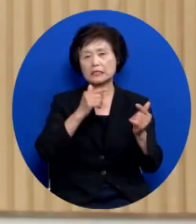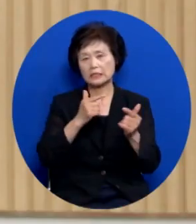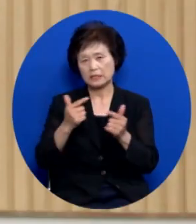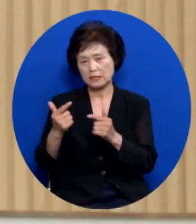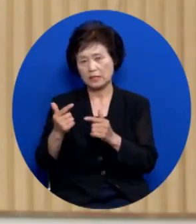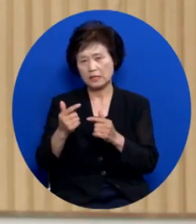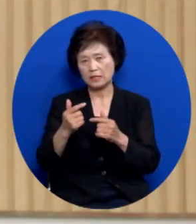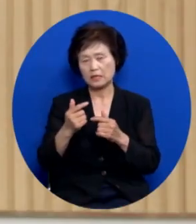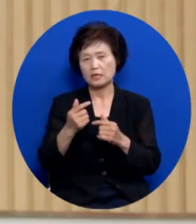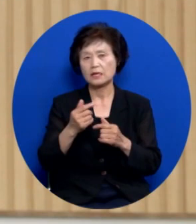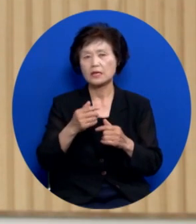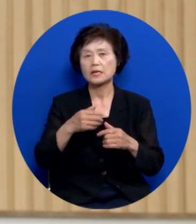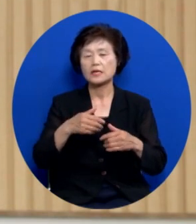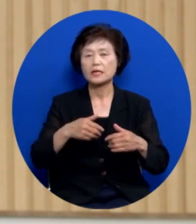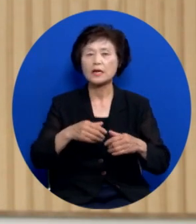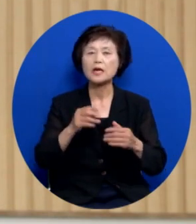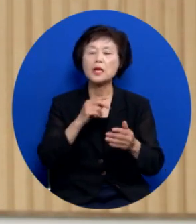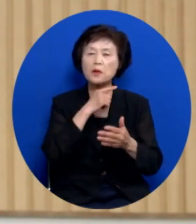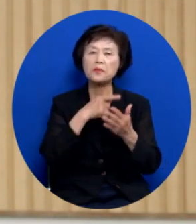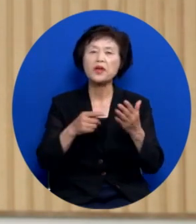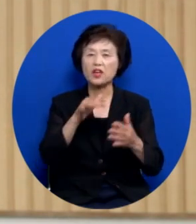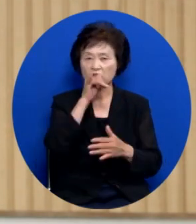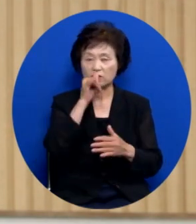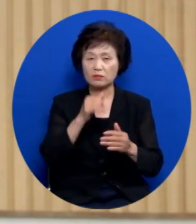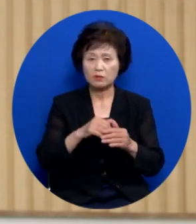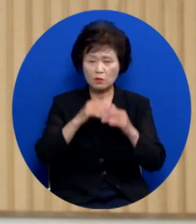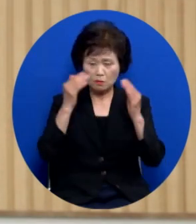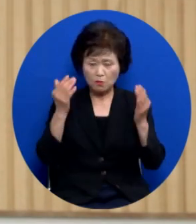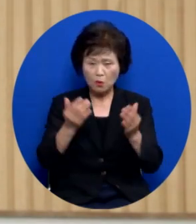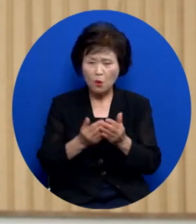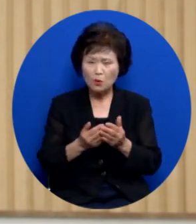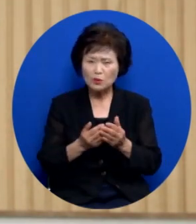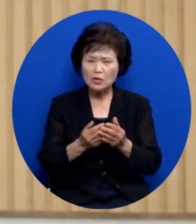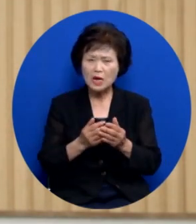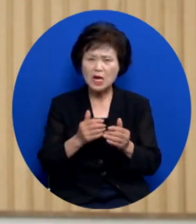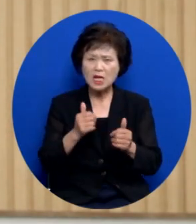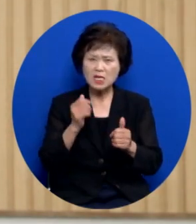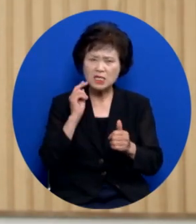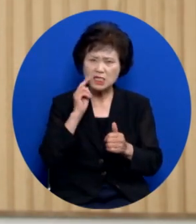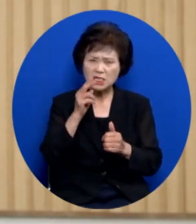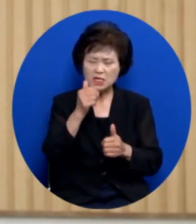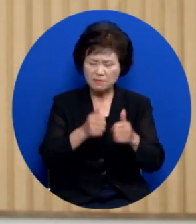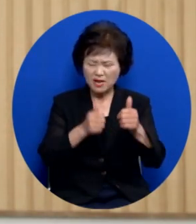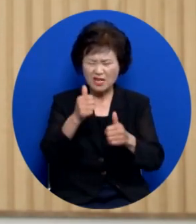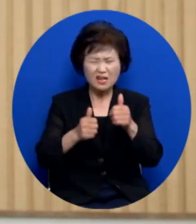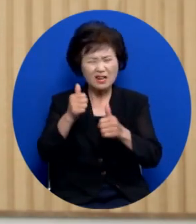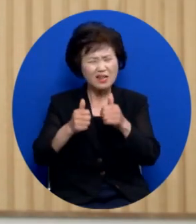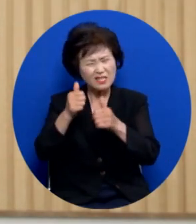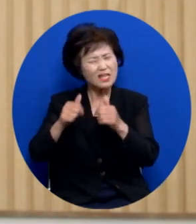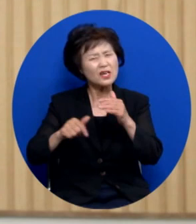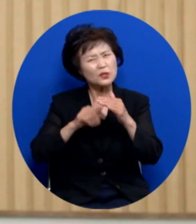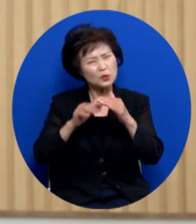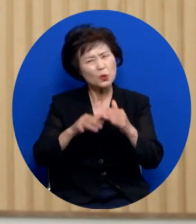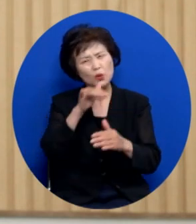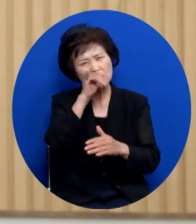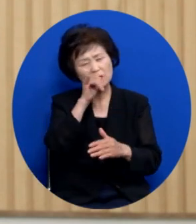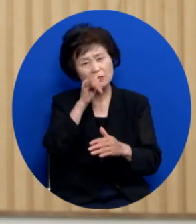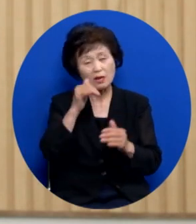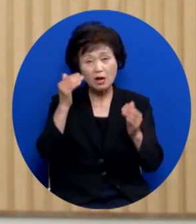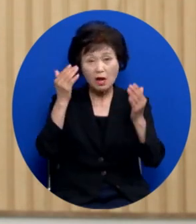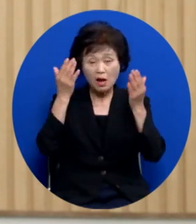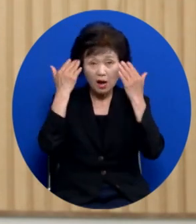있습니다. 둘째는 우리 모두가 과도한 경쟁에 내몰려 있다는 사실입니다.